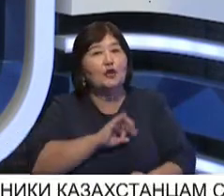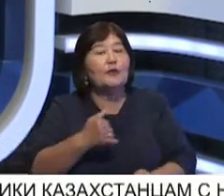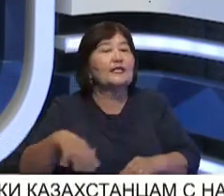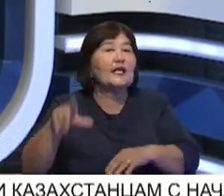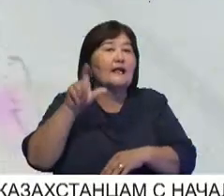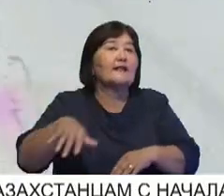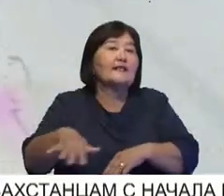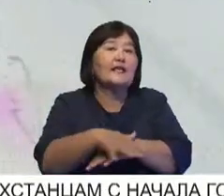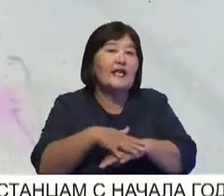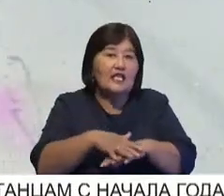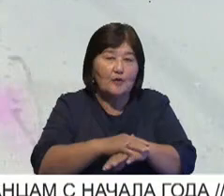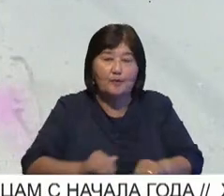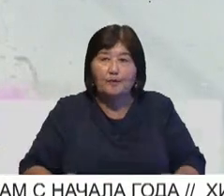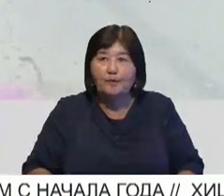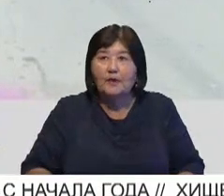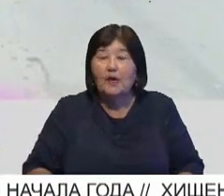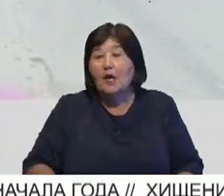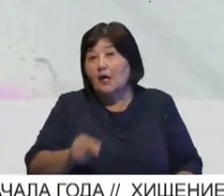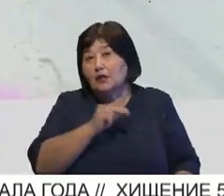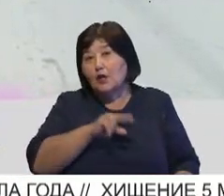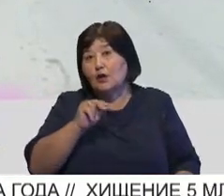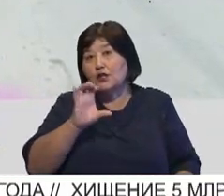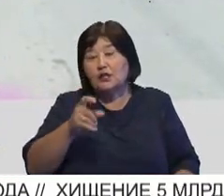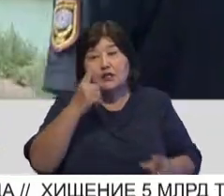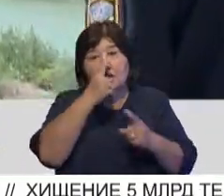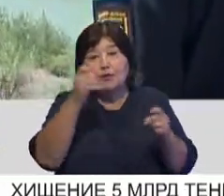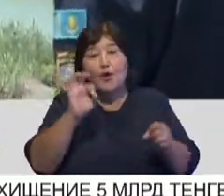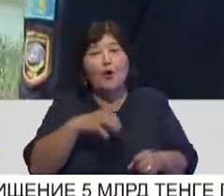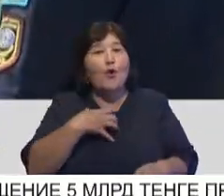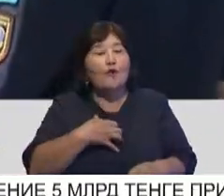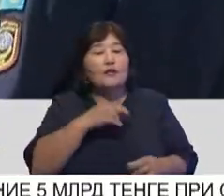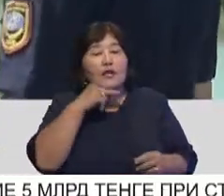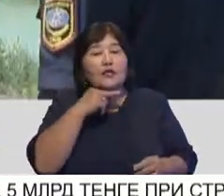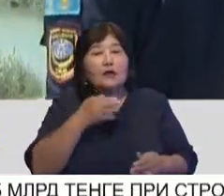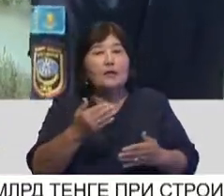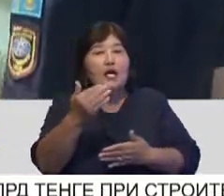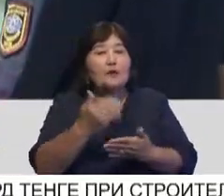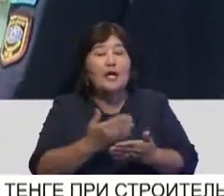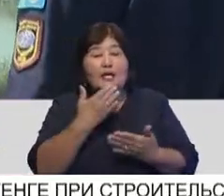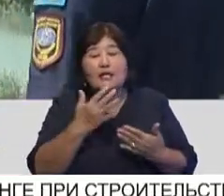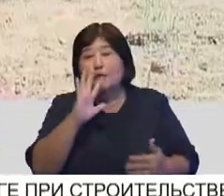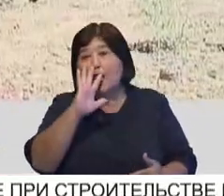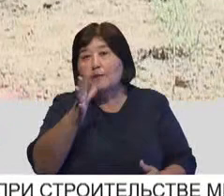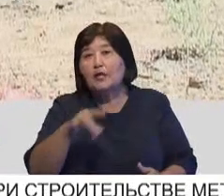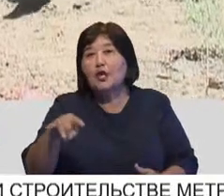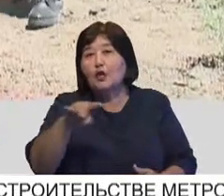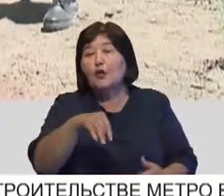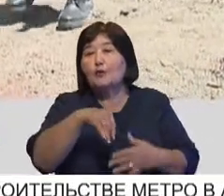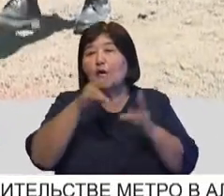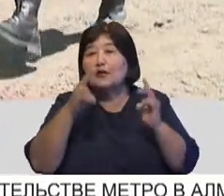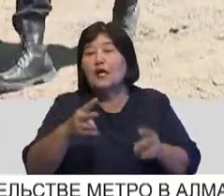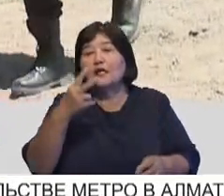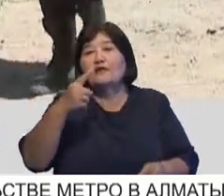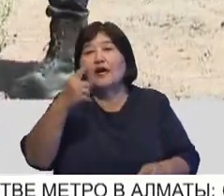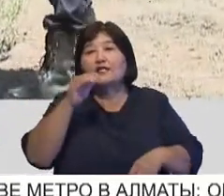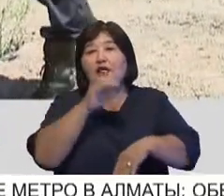с населением сотрудники ЧС предупреждают о важности соблюдения правил за последние 5 лет в районе зарегистрирован